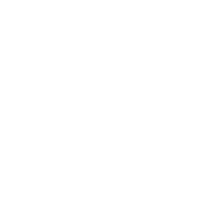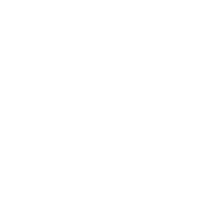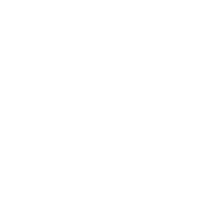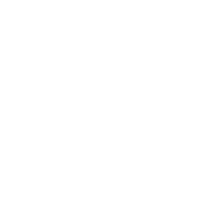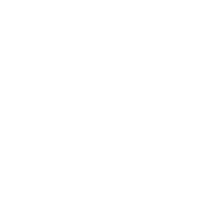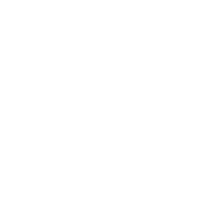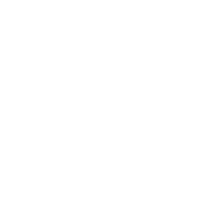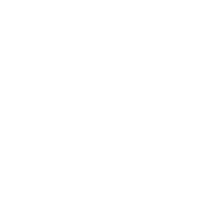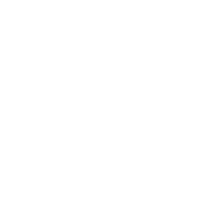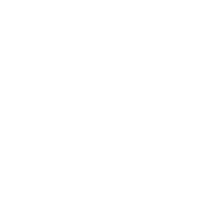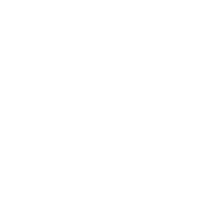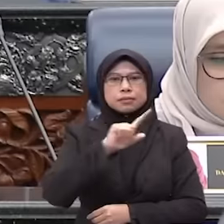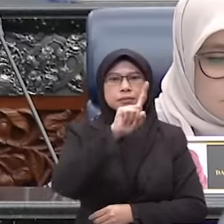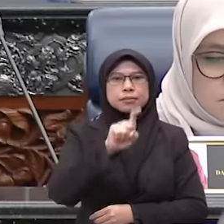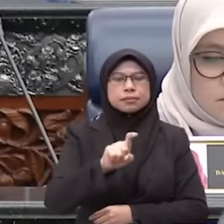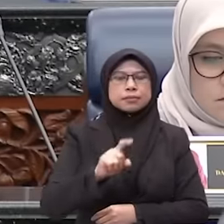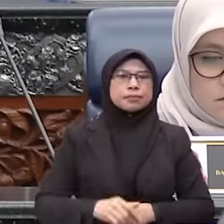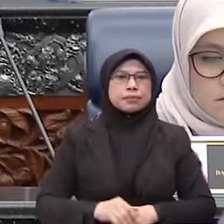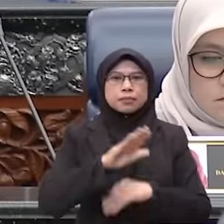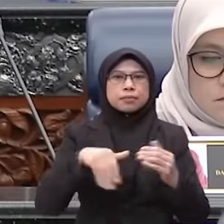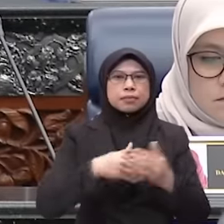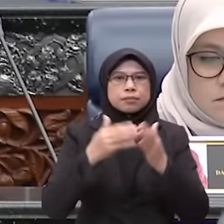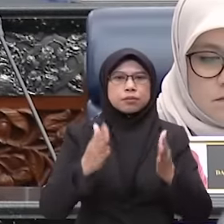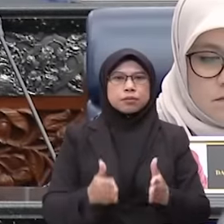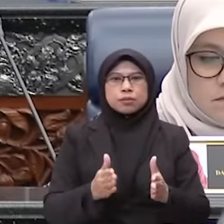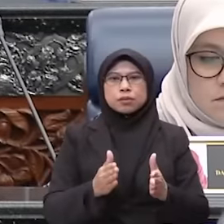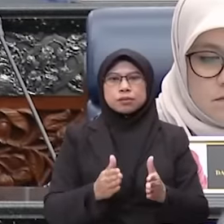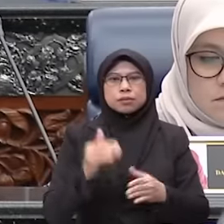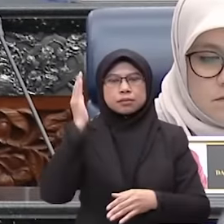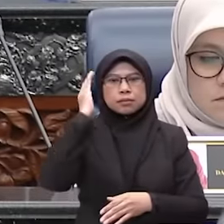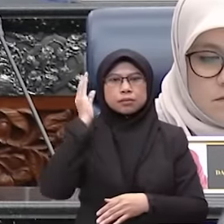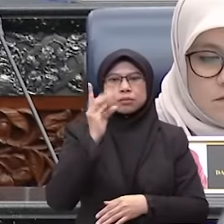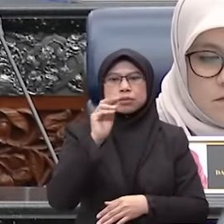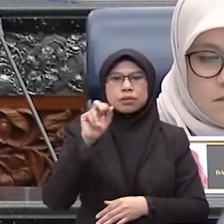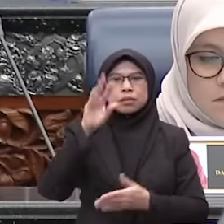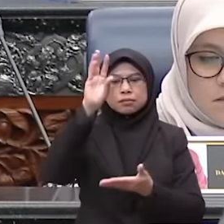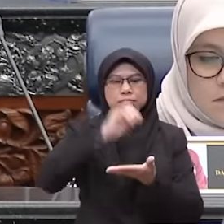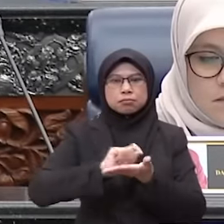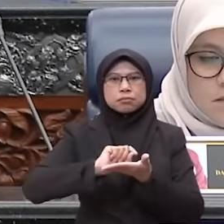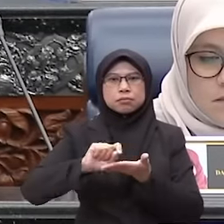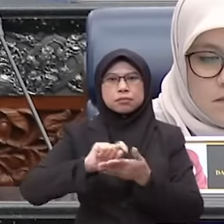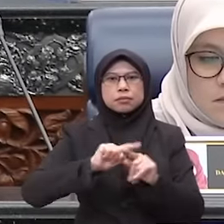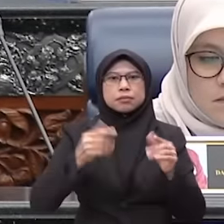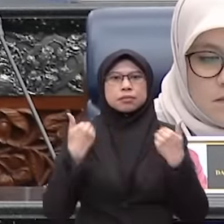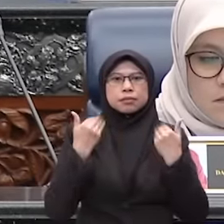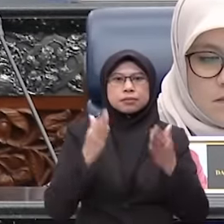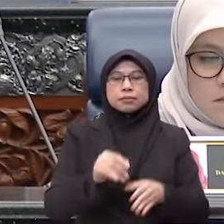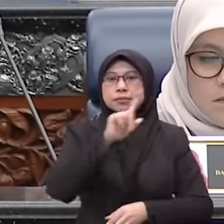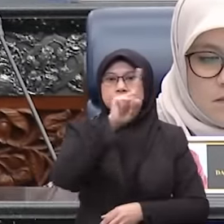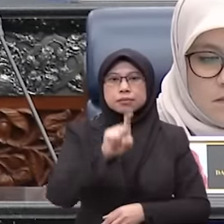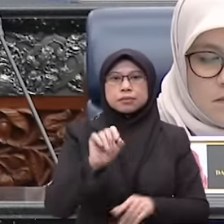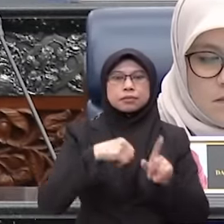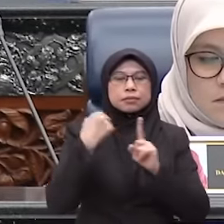di soalan saya sekarang ini semua orang bercakap mengenai DNA ini tapi ada juga orang bertanya dalam